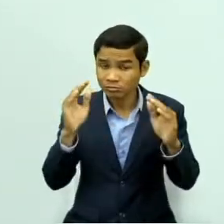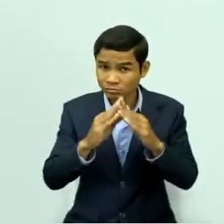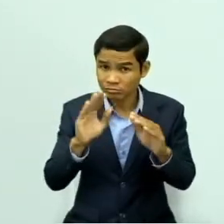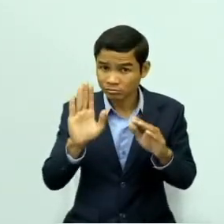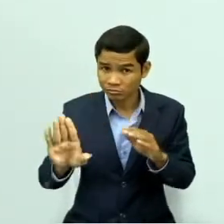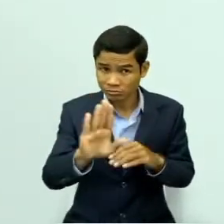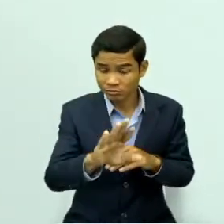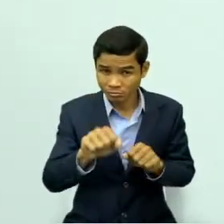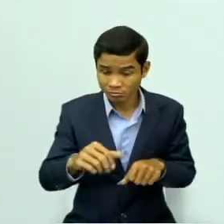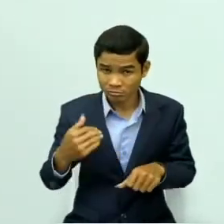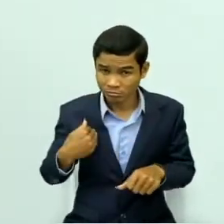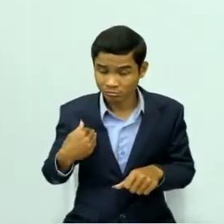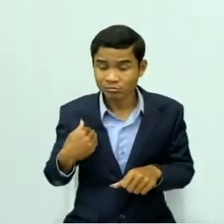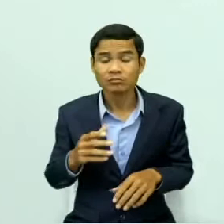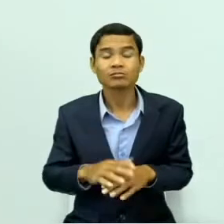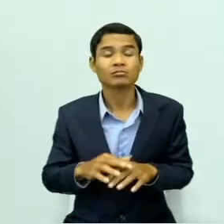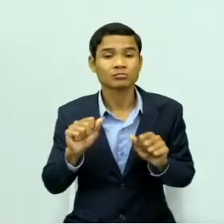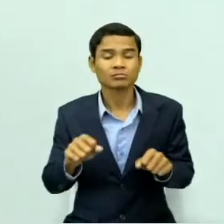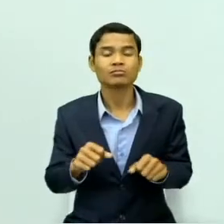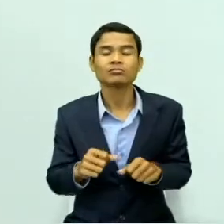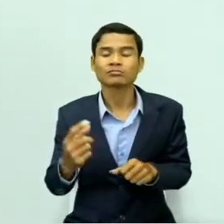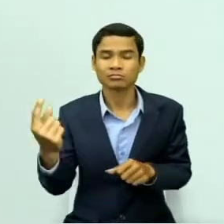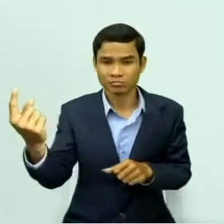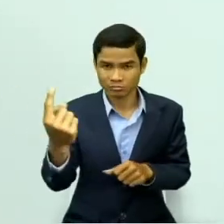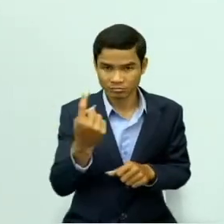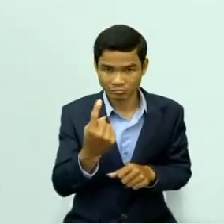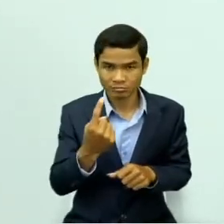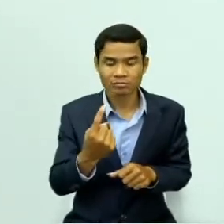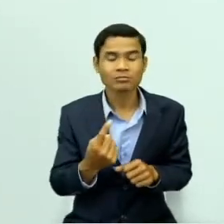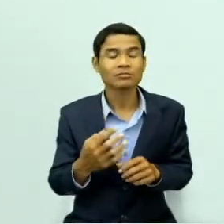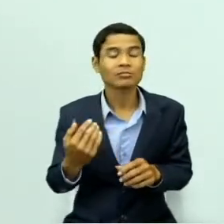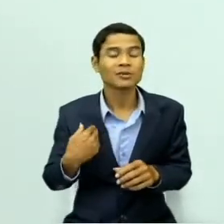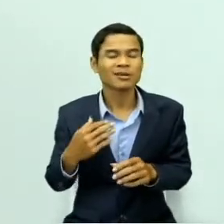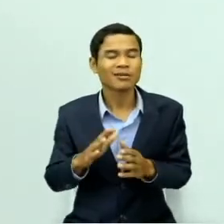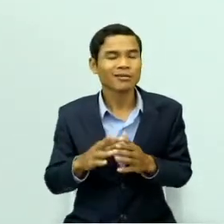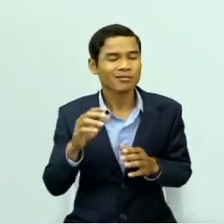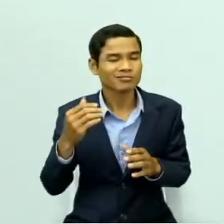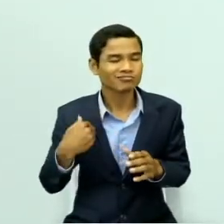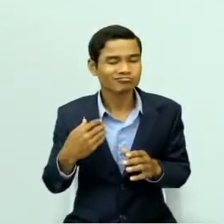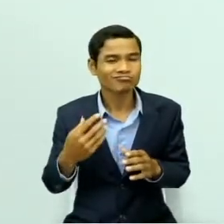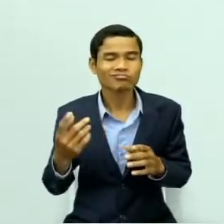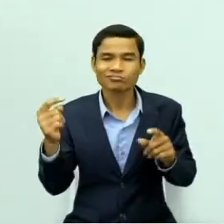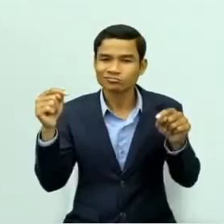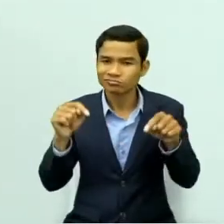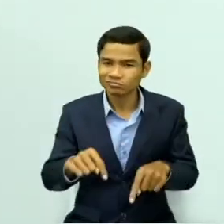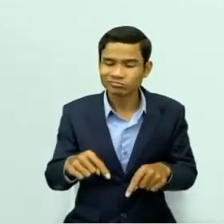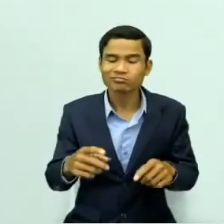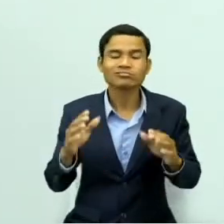chả miến nó, chả nhẹ đa mặc lên tiệt con, ta dương hai vậy con,